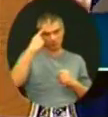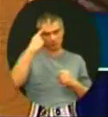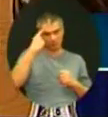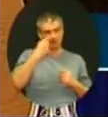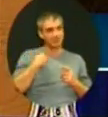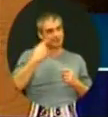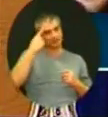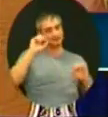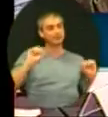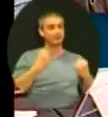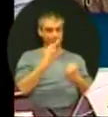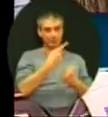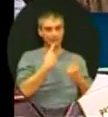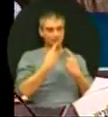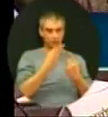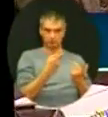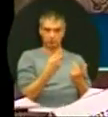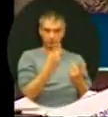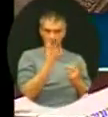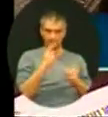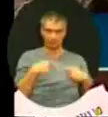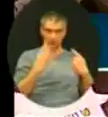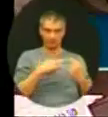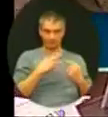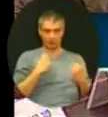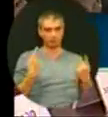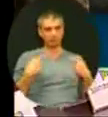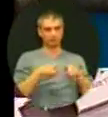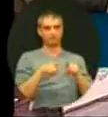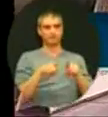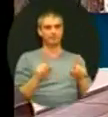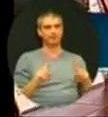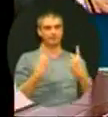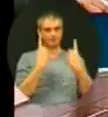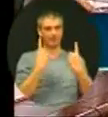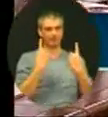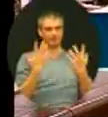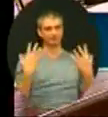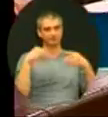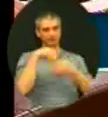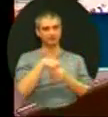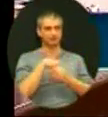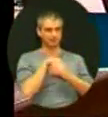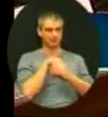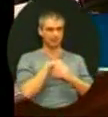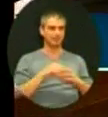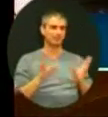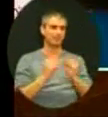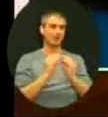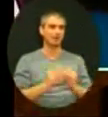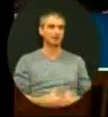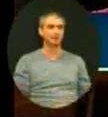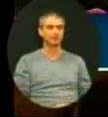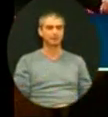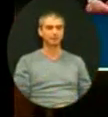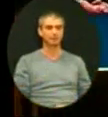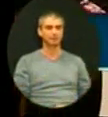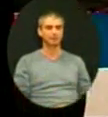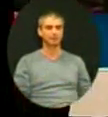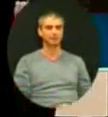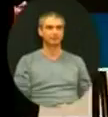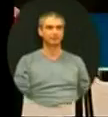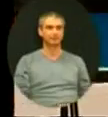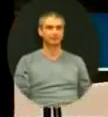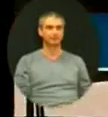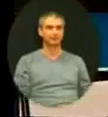את הדיון הזה. אהה. אז במקרה גם יום הבריאות, הבנתי, שני הדברים הצטרפו, הצטרפו גם יחד, והדיון הזה